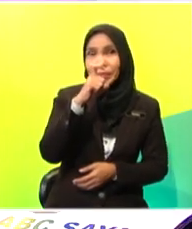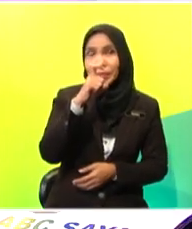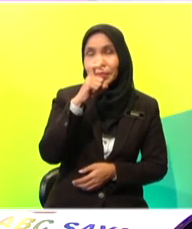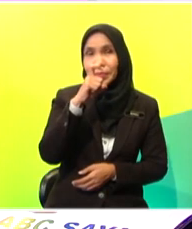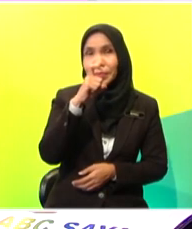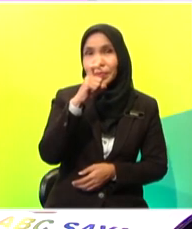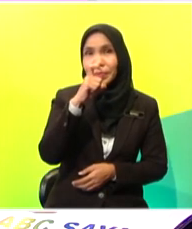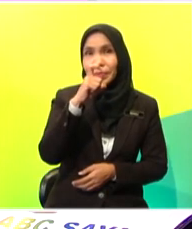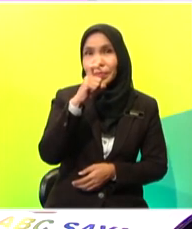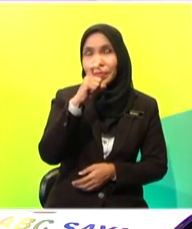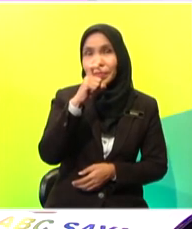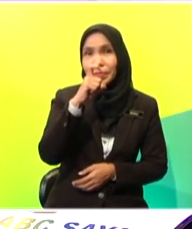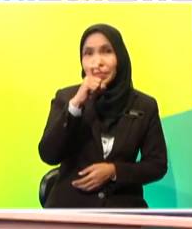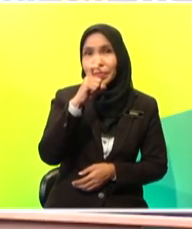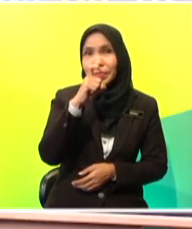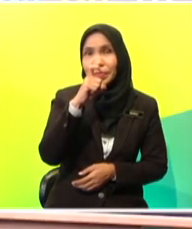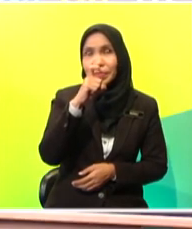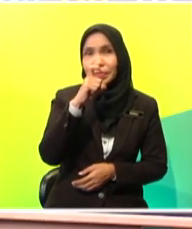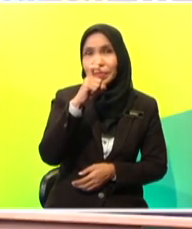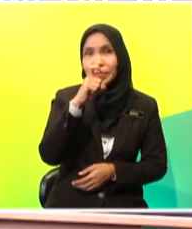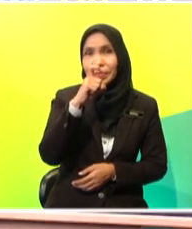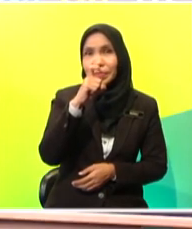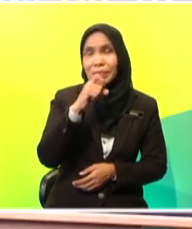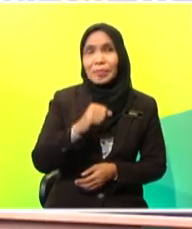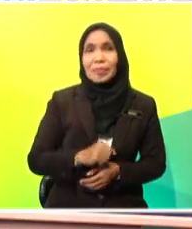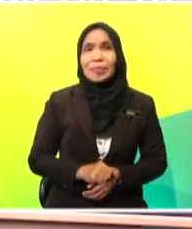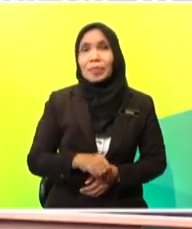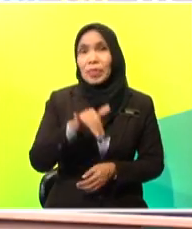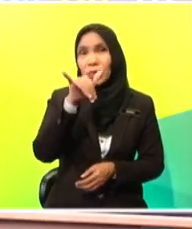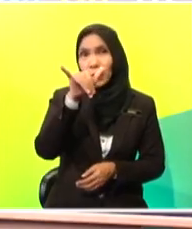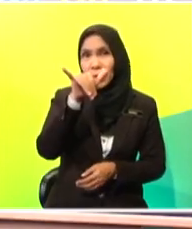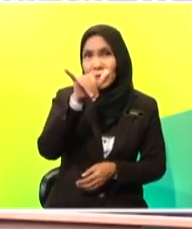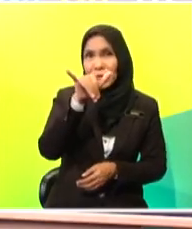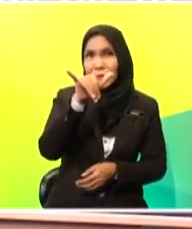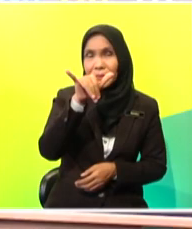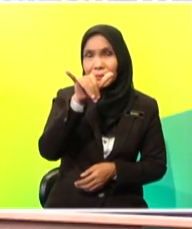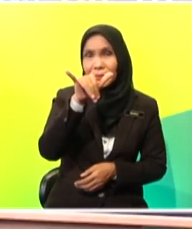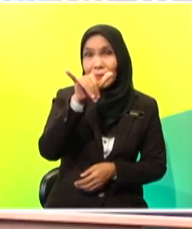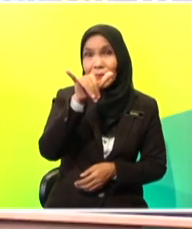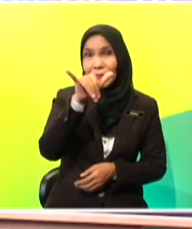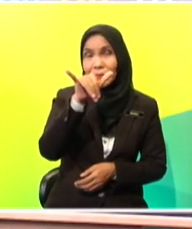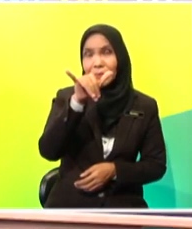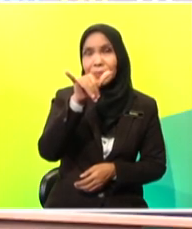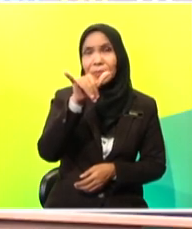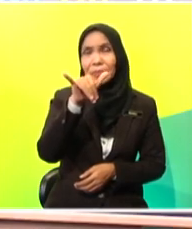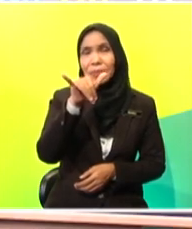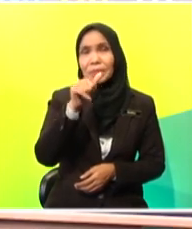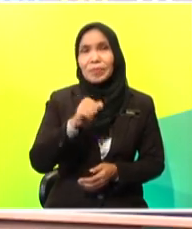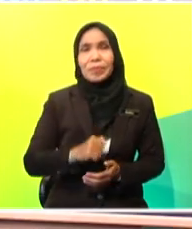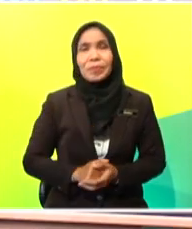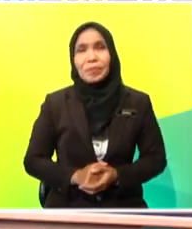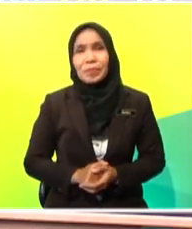xxx3 bahasa Melayu tak banyak guna eek betul white Wih yeah